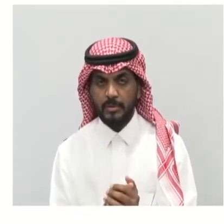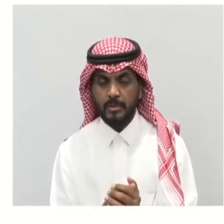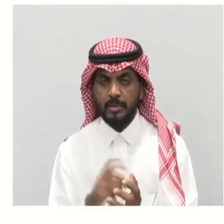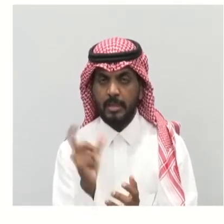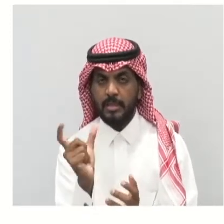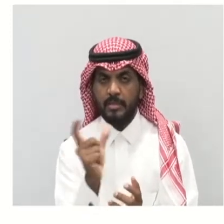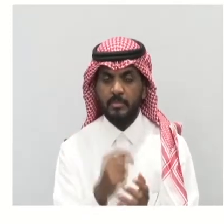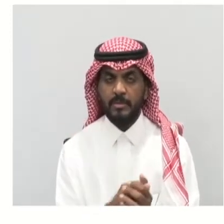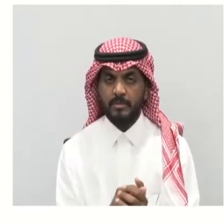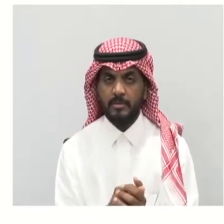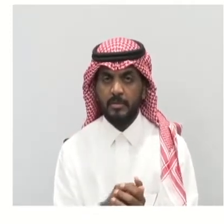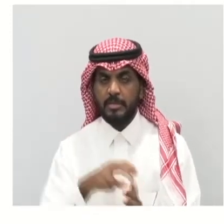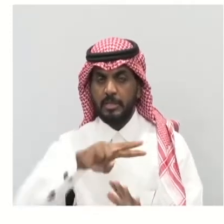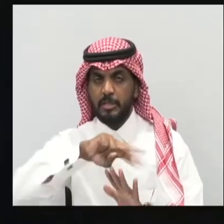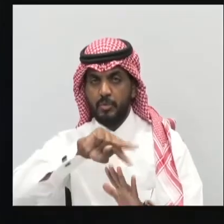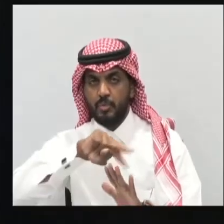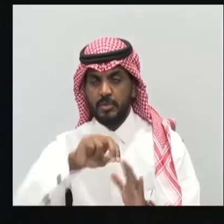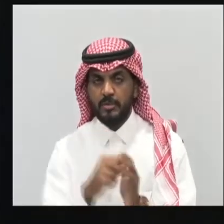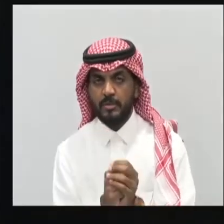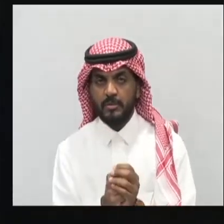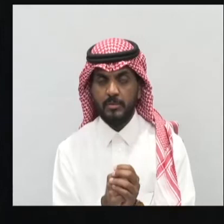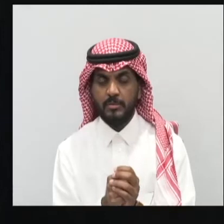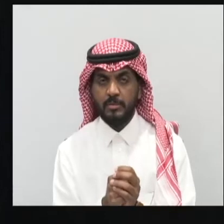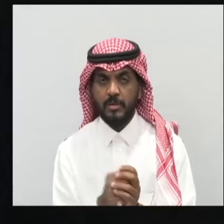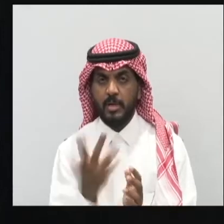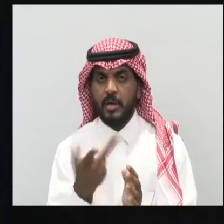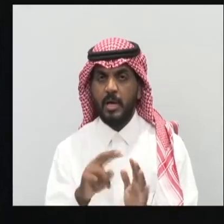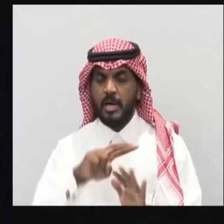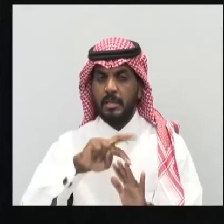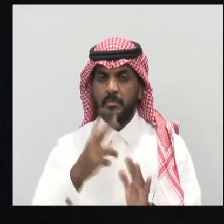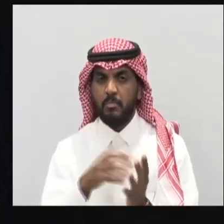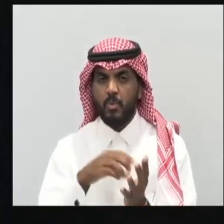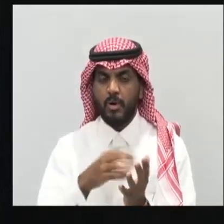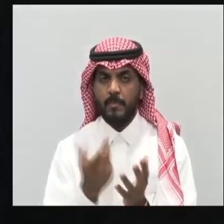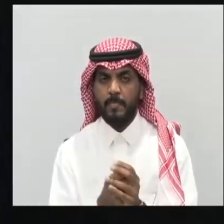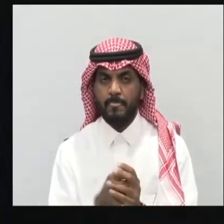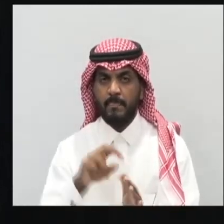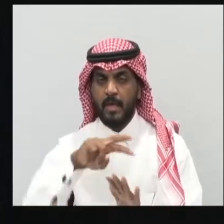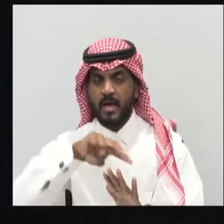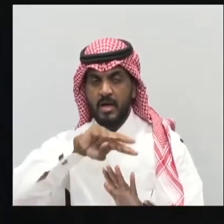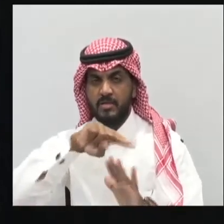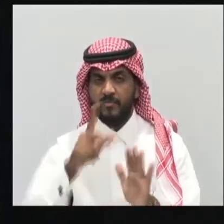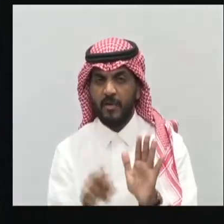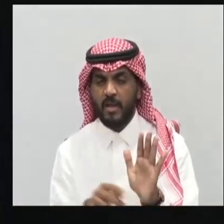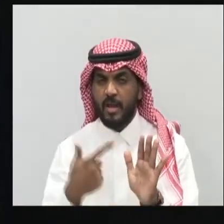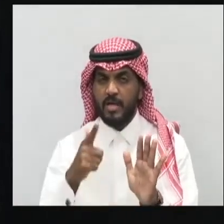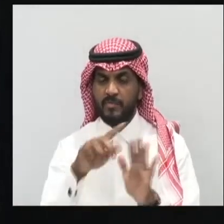بها تنوين فتح. تنوين الفتح أين يأتيني؟ أسفل الحرف أم أعلى